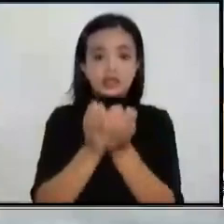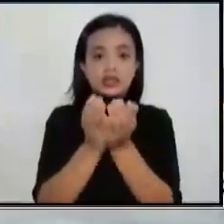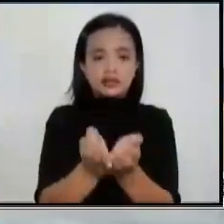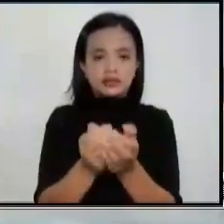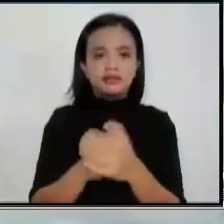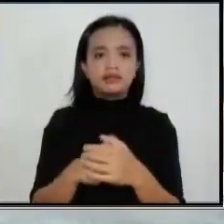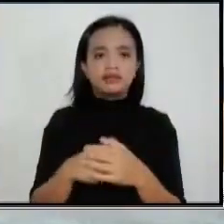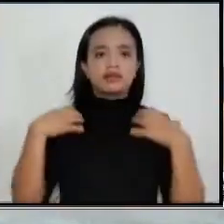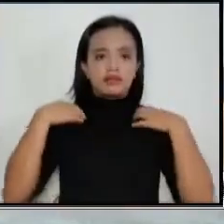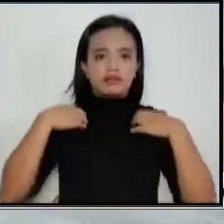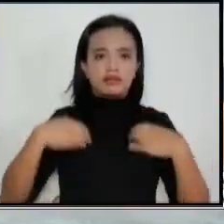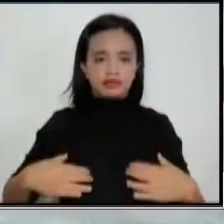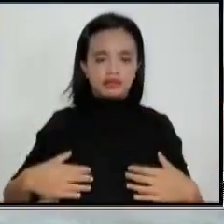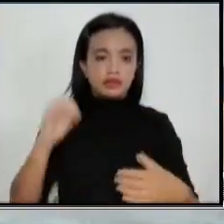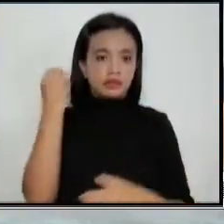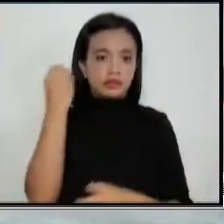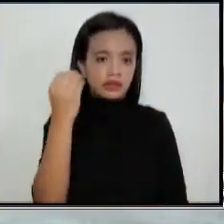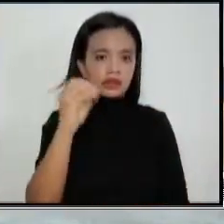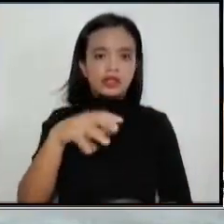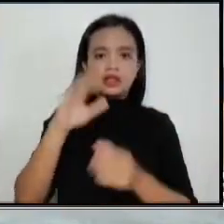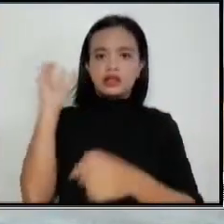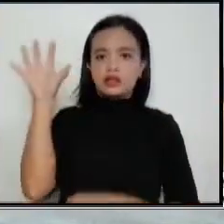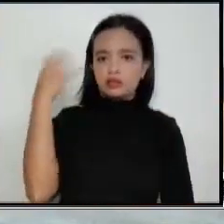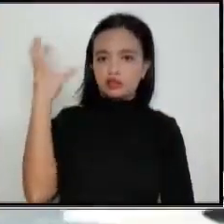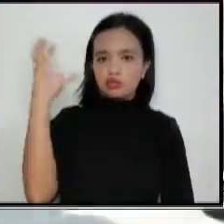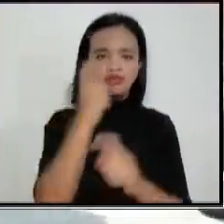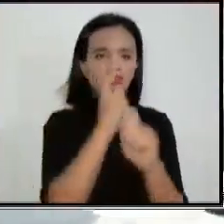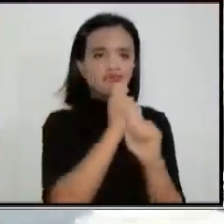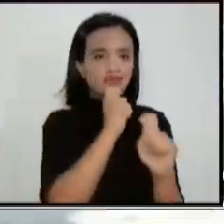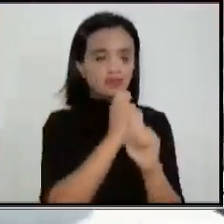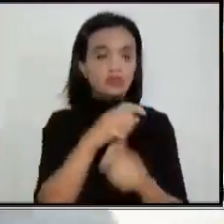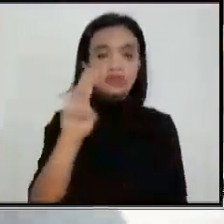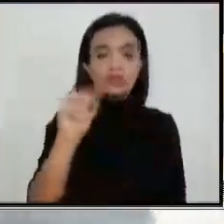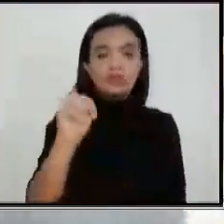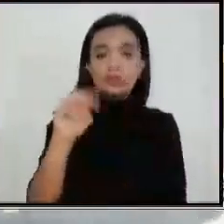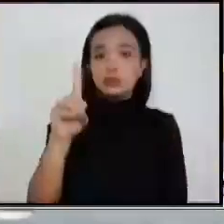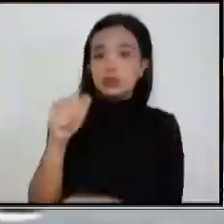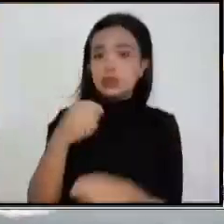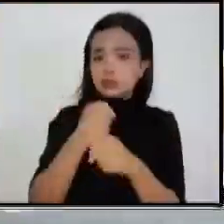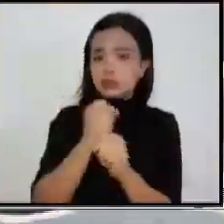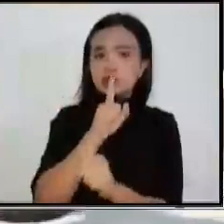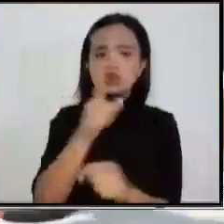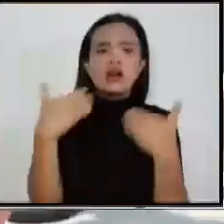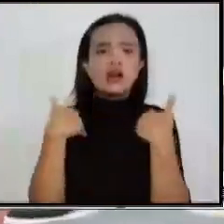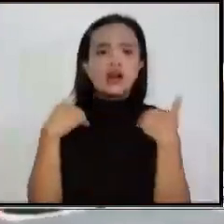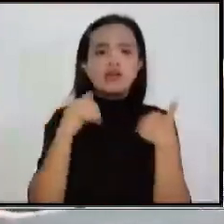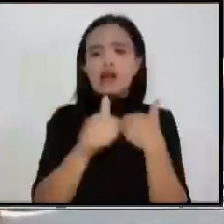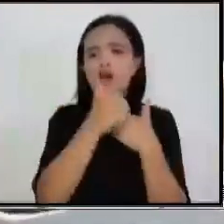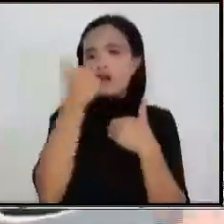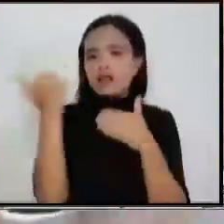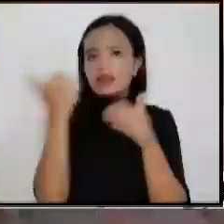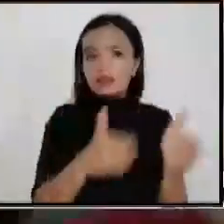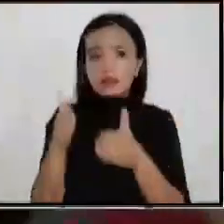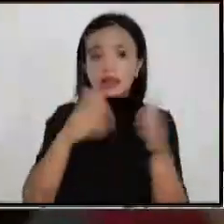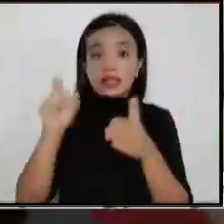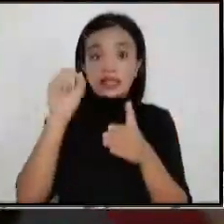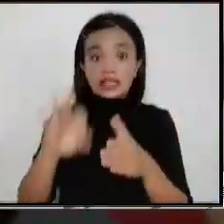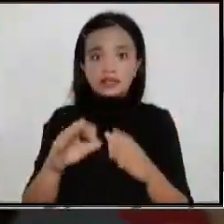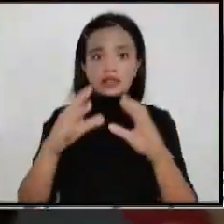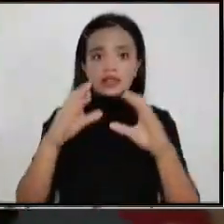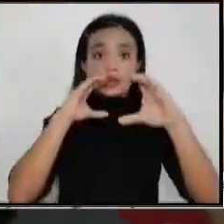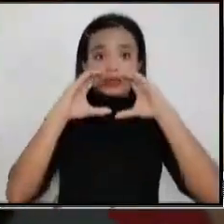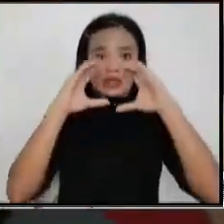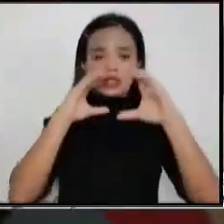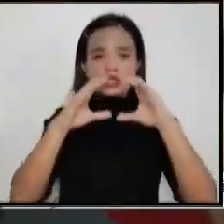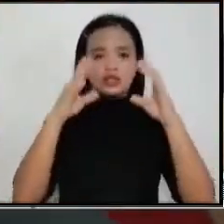vests, ambulance at truck. Tiniyak din ng MMDA na may backup plan sakaling mawalan ng linya ng komunikasyon. Tayo